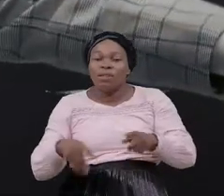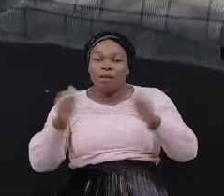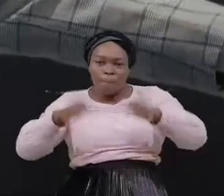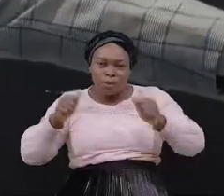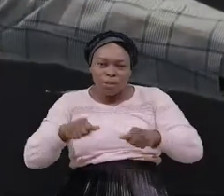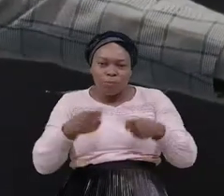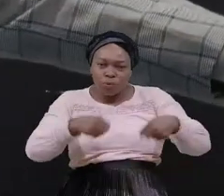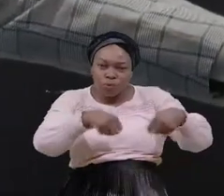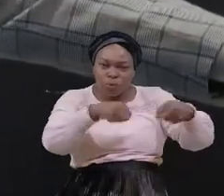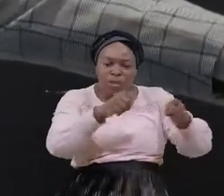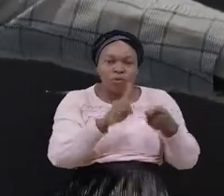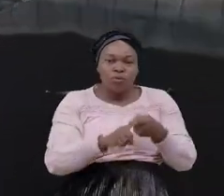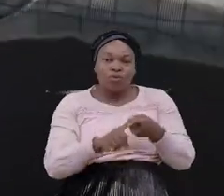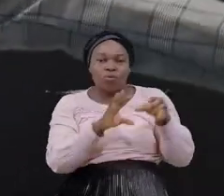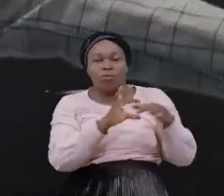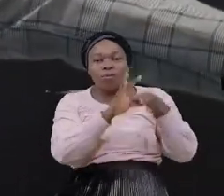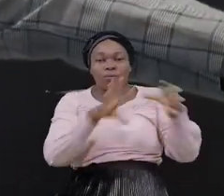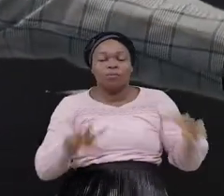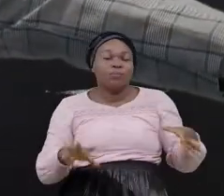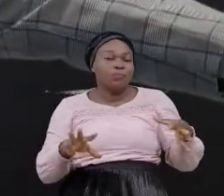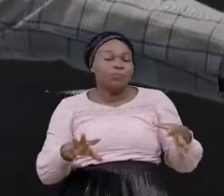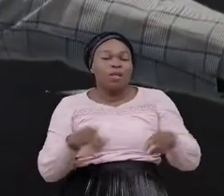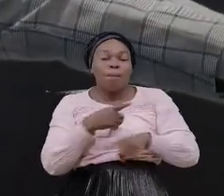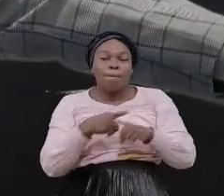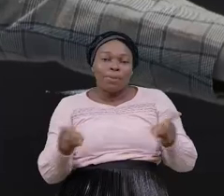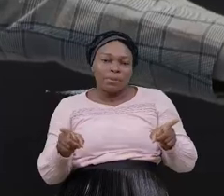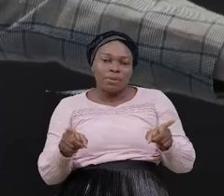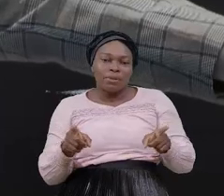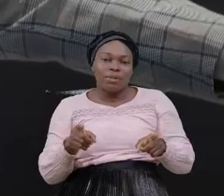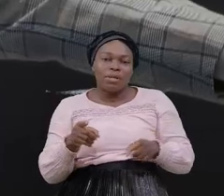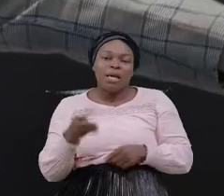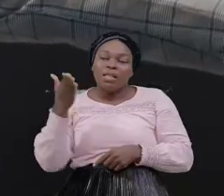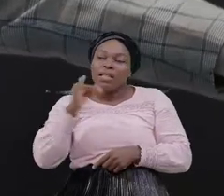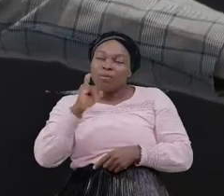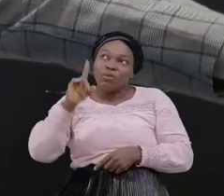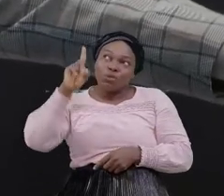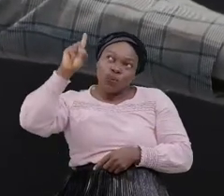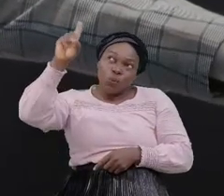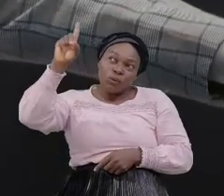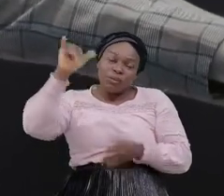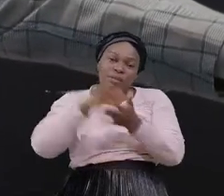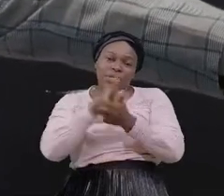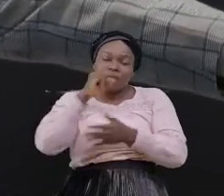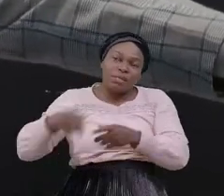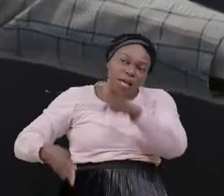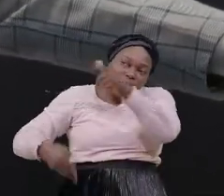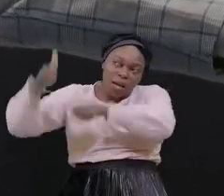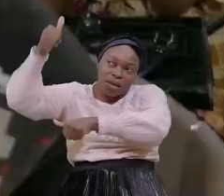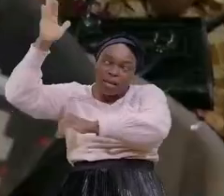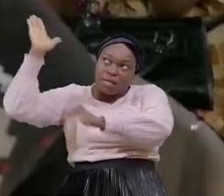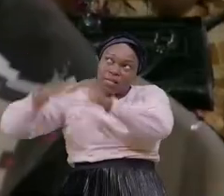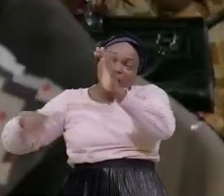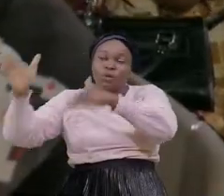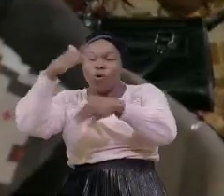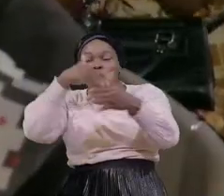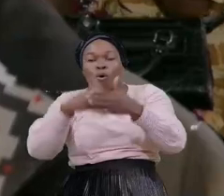l'autre chèvre, ainsi l'homme ne peut pas affranchir l'autre homme. Mais il y a celui-là qui est plus élevé que nous tous, qui est